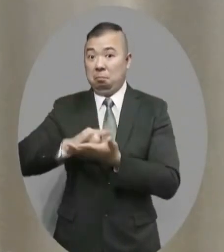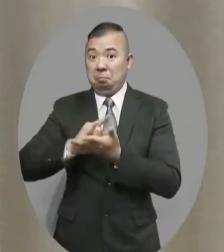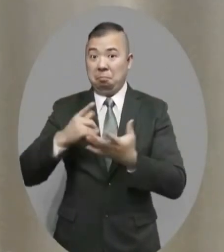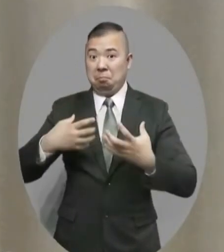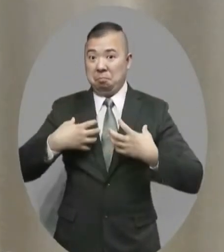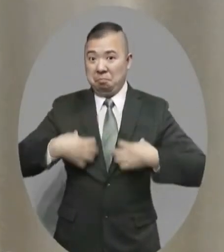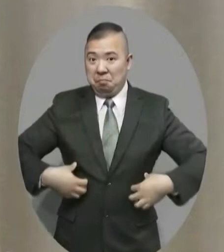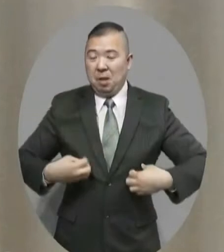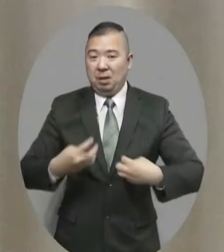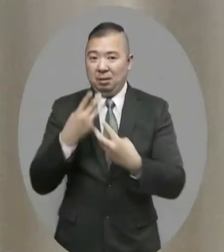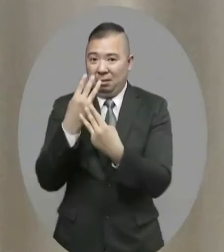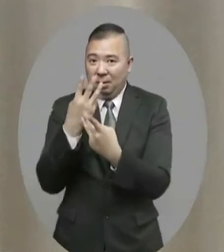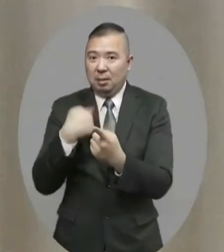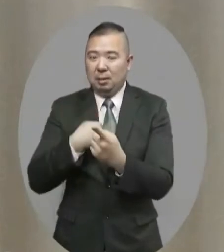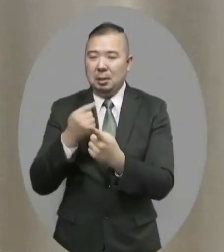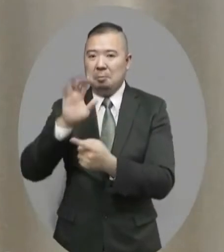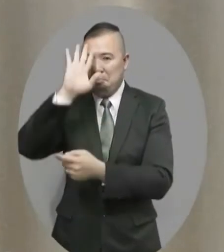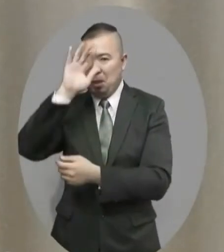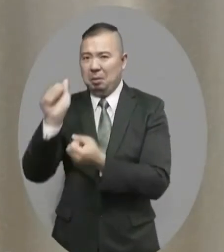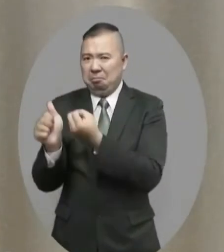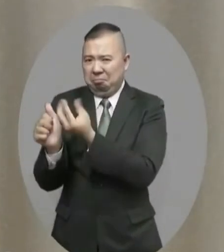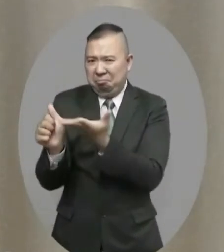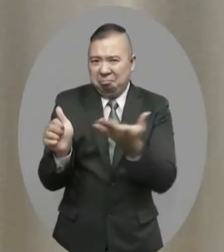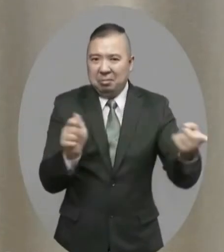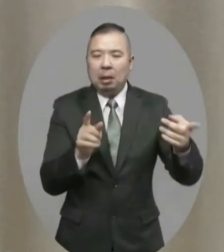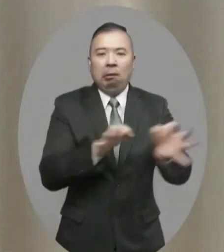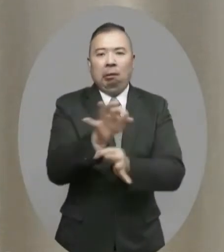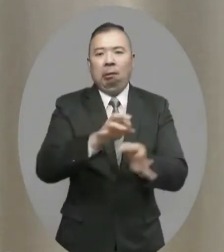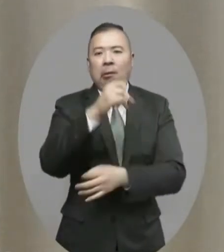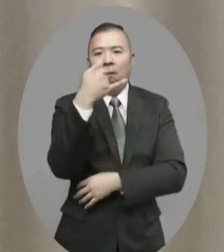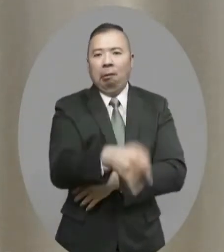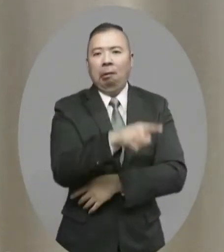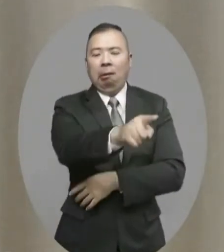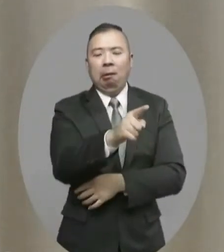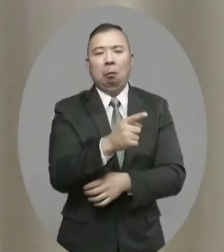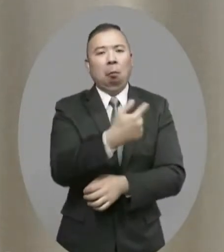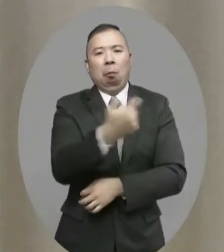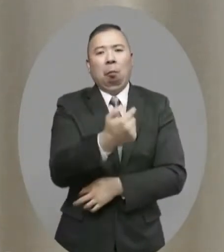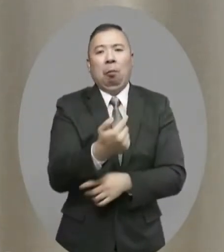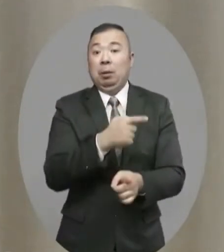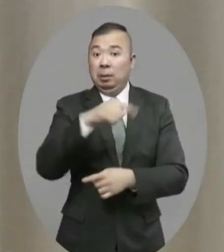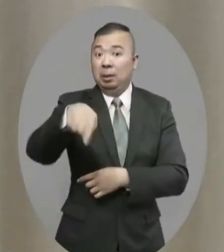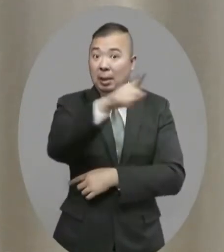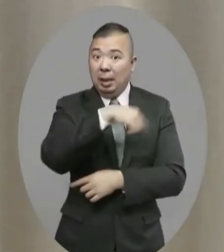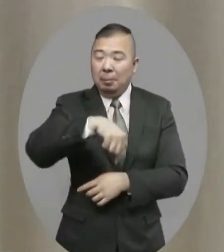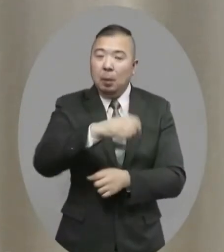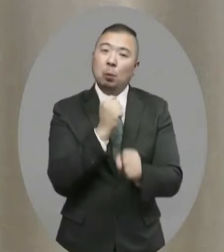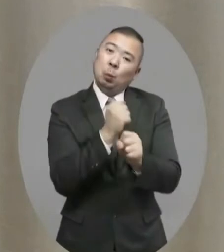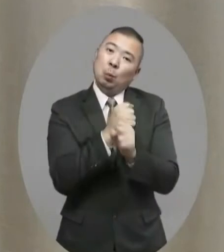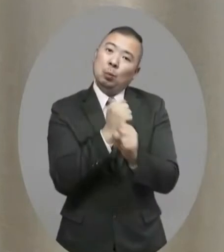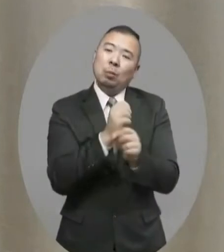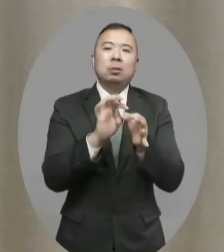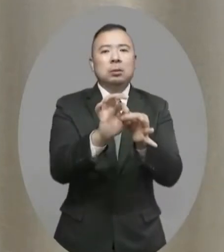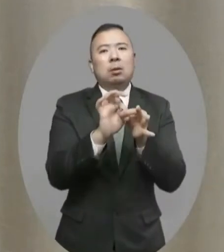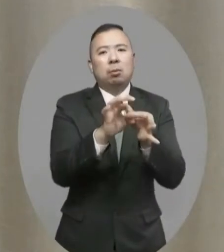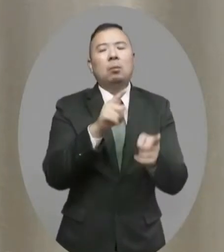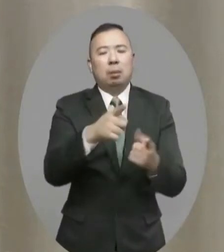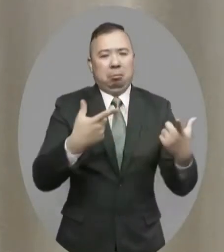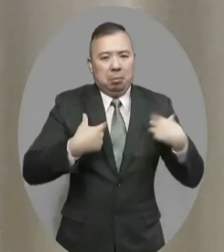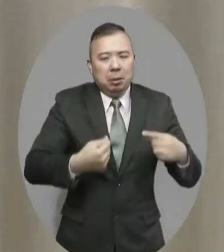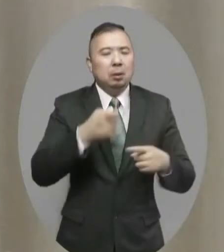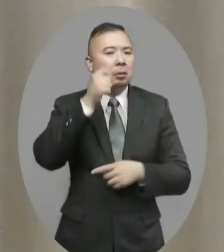肺炎疫情的影响受冲击较严重的。那这些人也从业人员他的薪资也比较